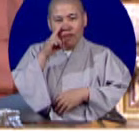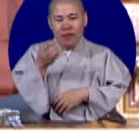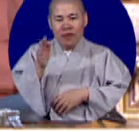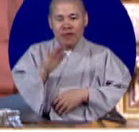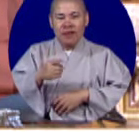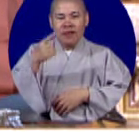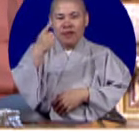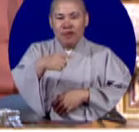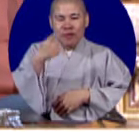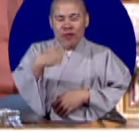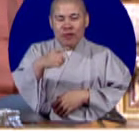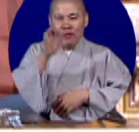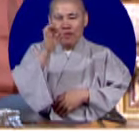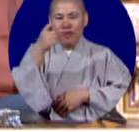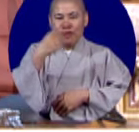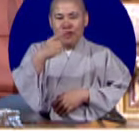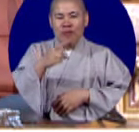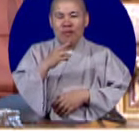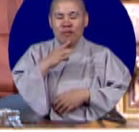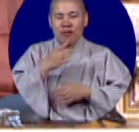1,000원짜리 한 장만 주고 가세요 그래요.